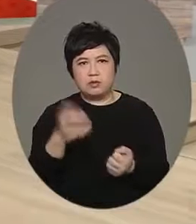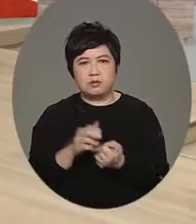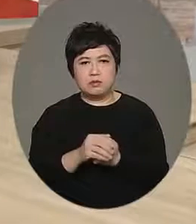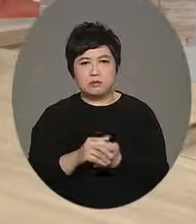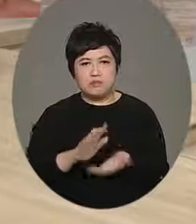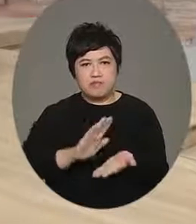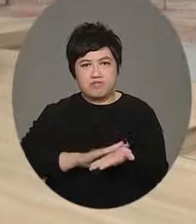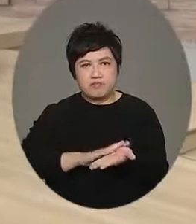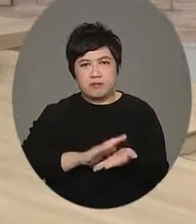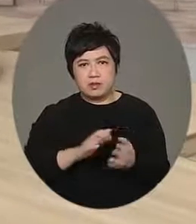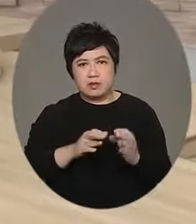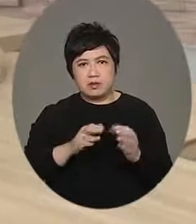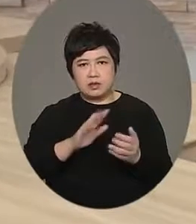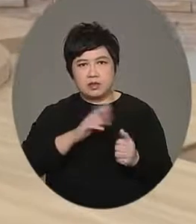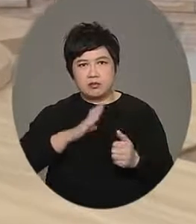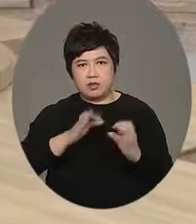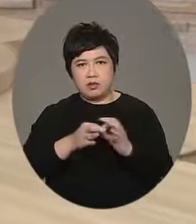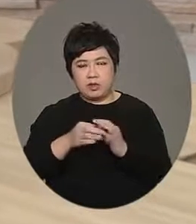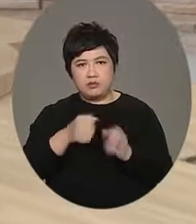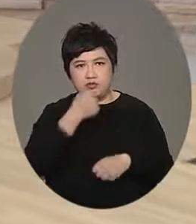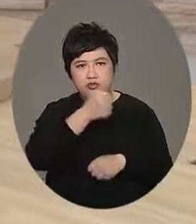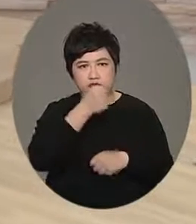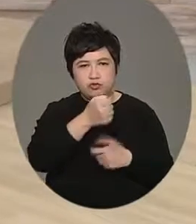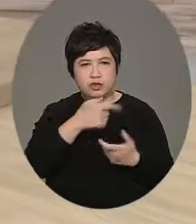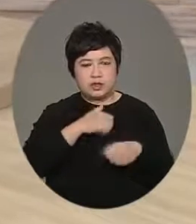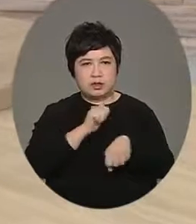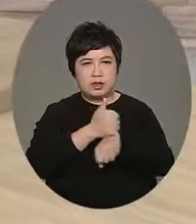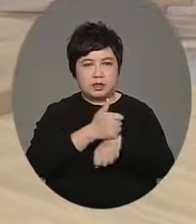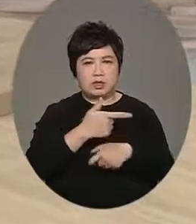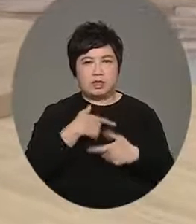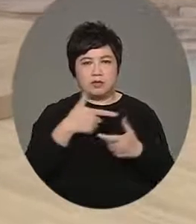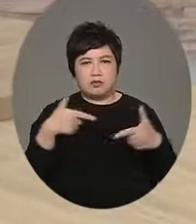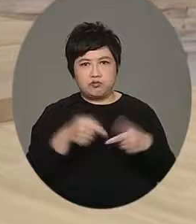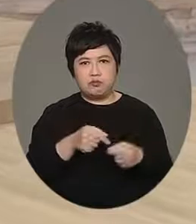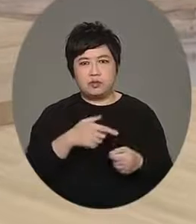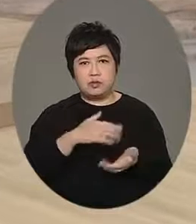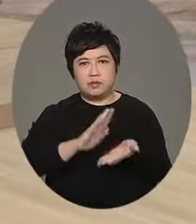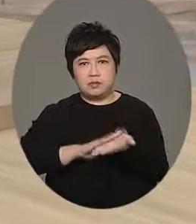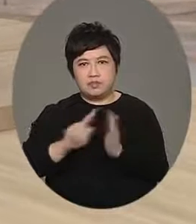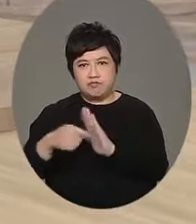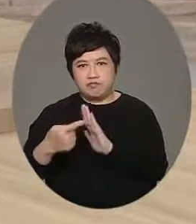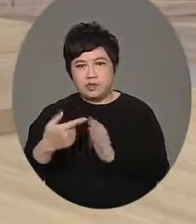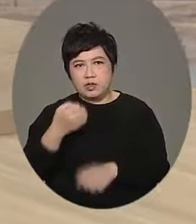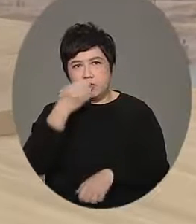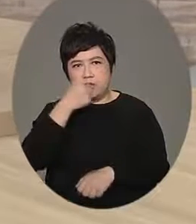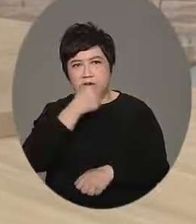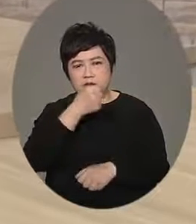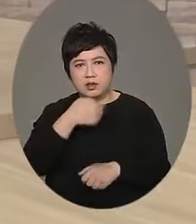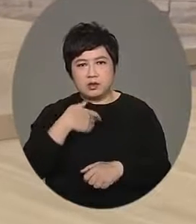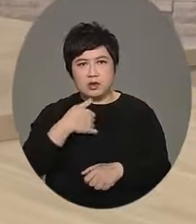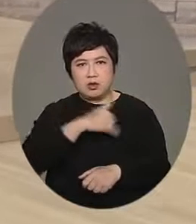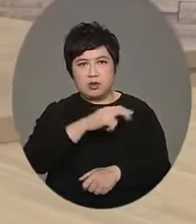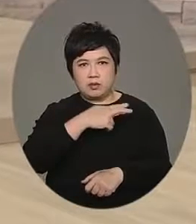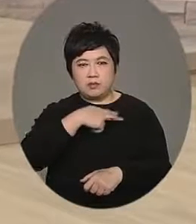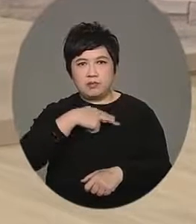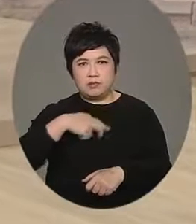情關係，傳媒採訪的空間大為收窄，在重重防疫規定下，少了香港記者去北京採訪兩會。不